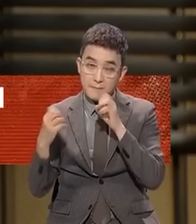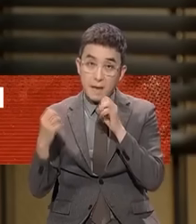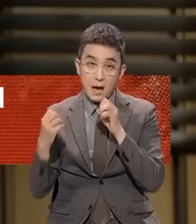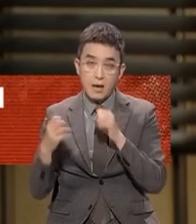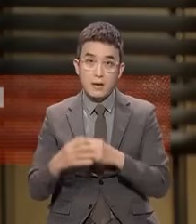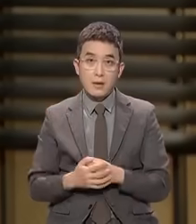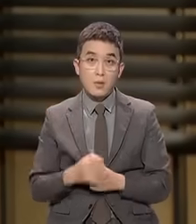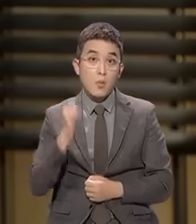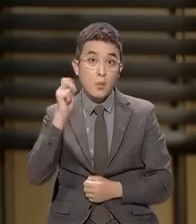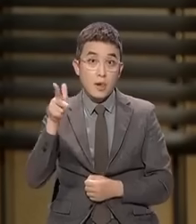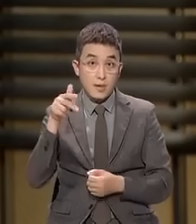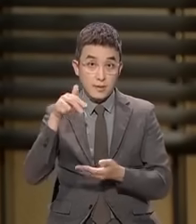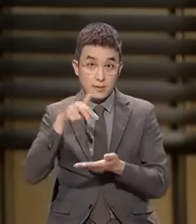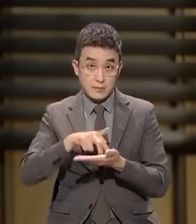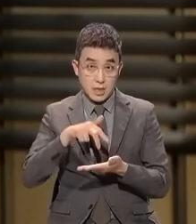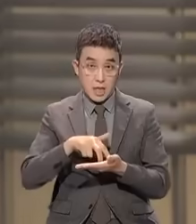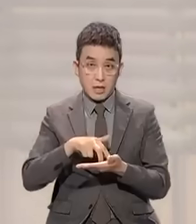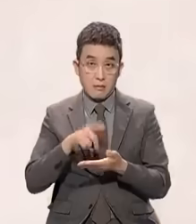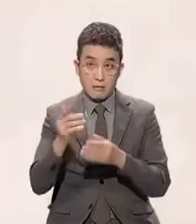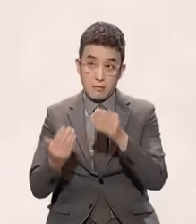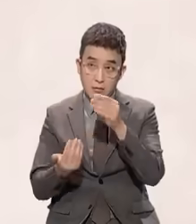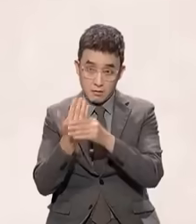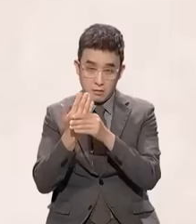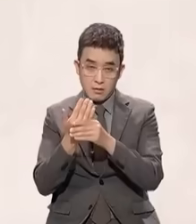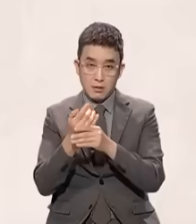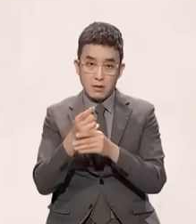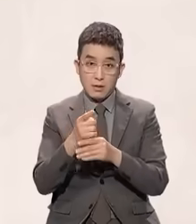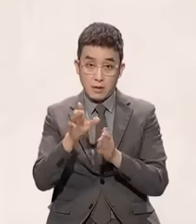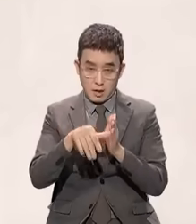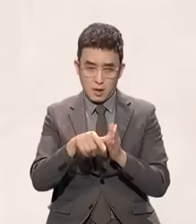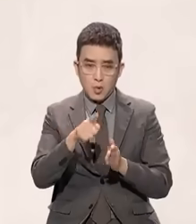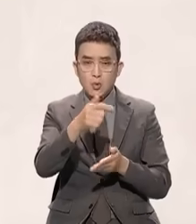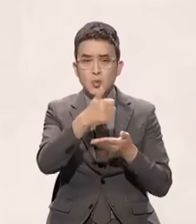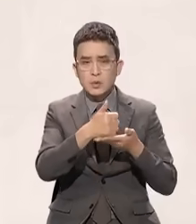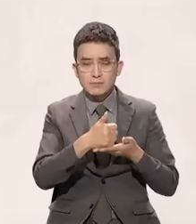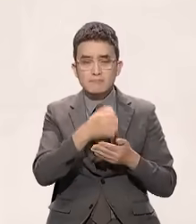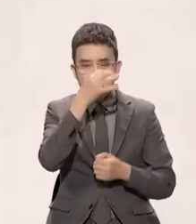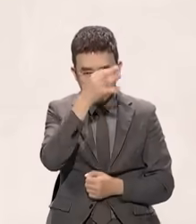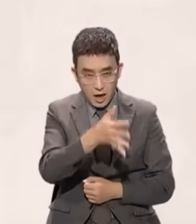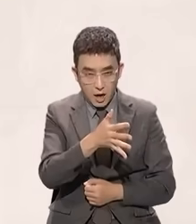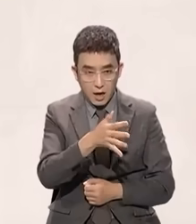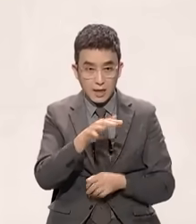호텔 측에서는 이 사건 현장 제작진은 직접 만나서 사과도 했고 지금 보상